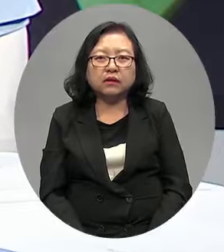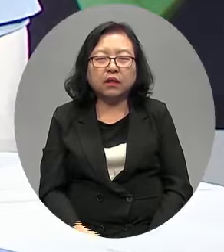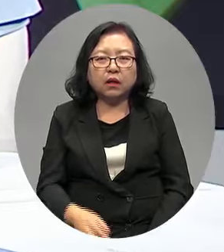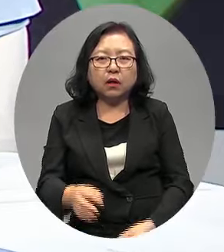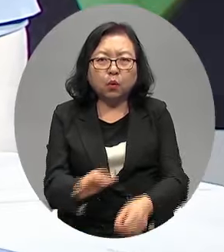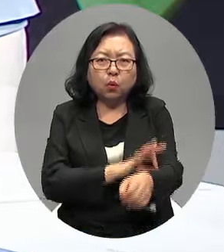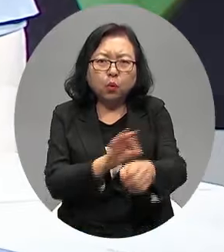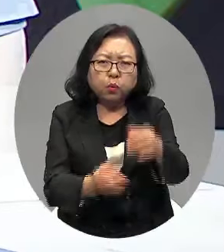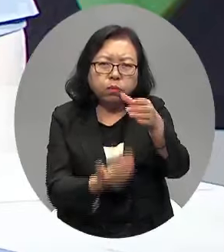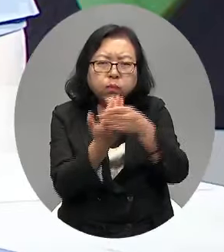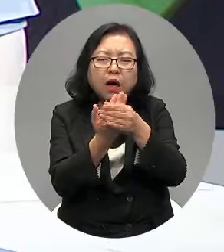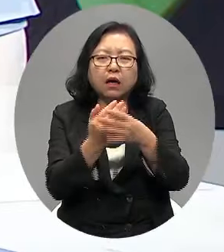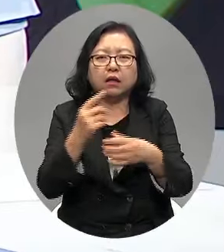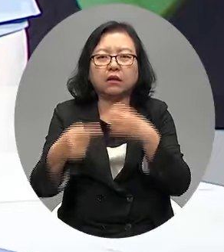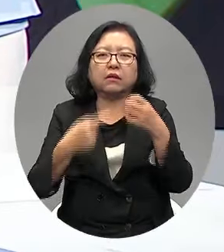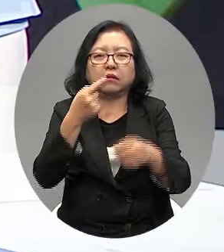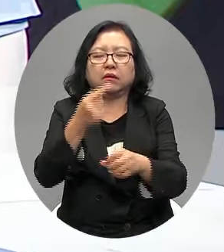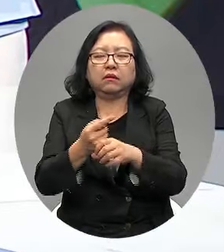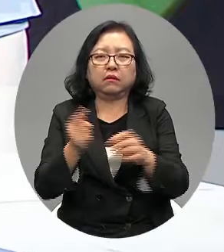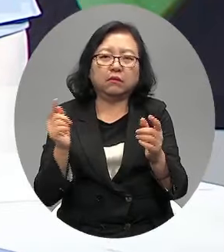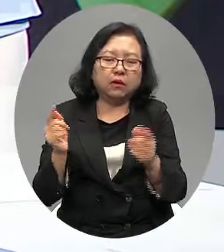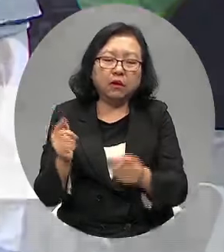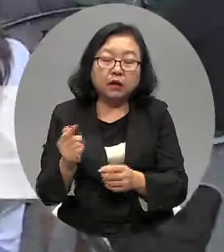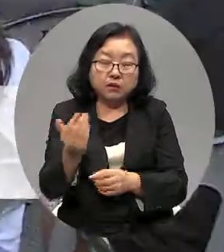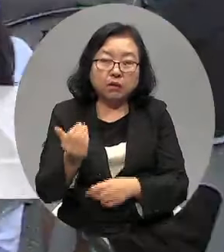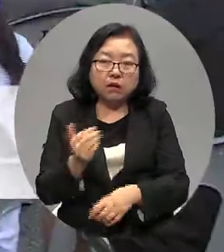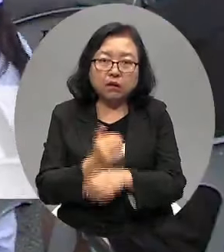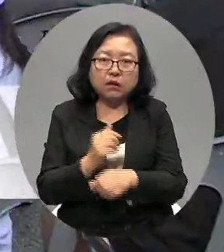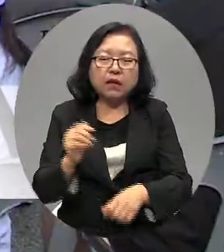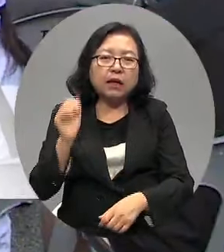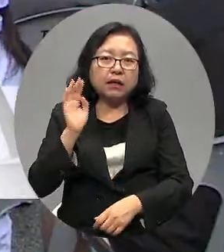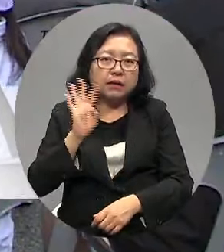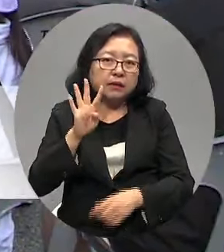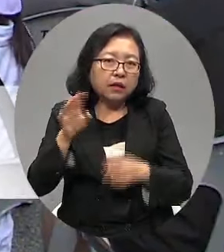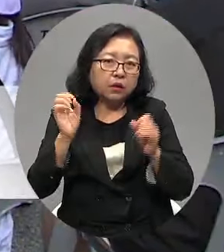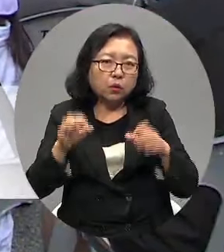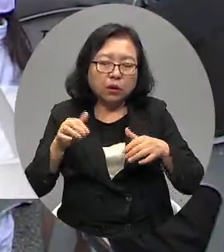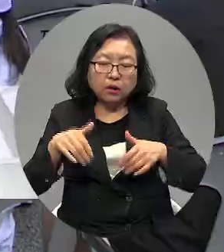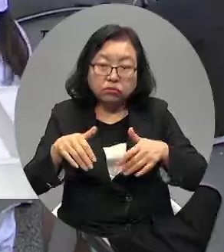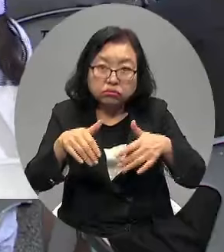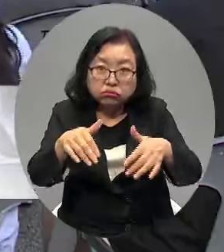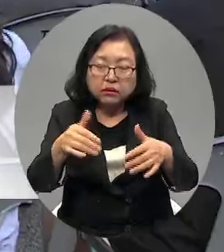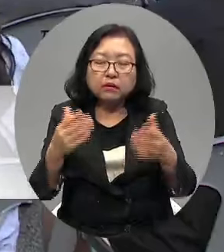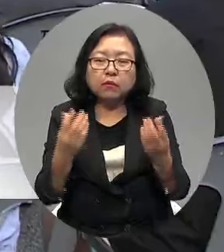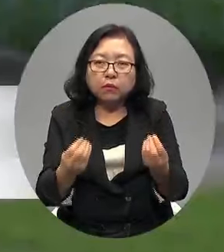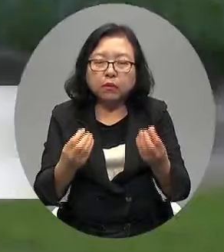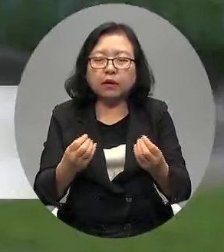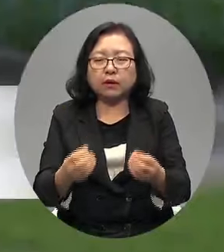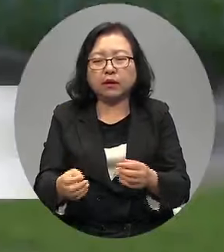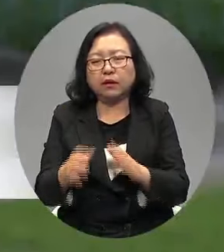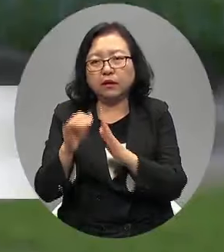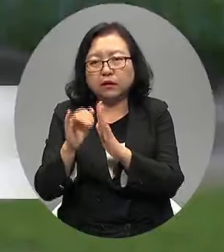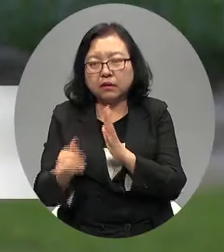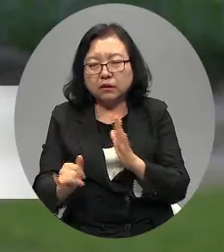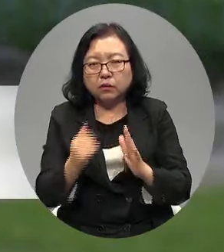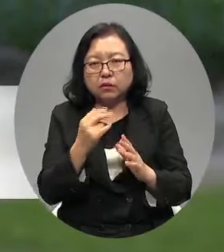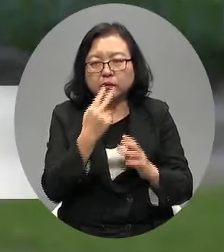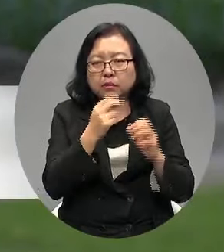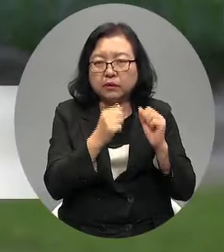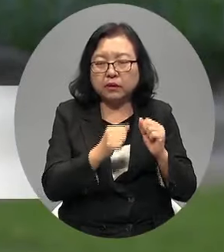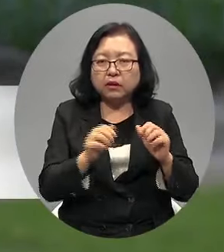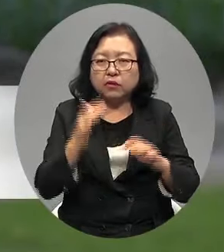오송 참사 1주기를 앞두고 나흘간의 행진을 마친 유가족과 생존자들이 충북도청 앞에서 오늘 결의대회를